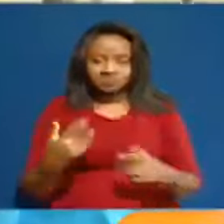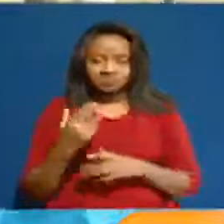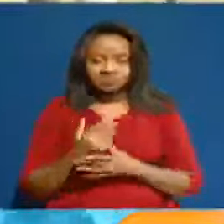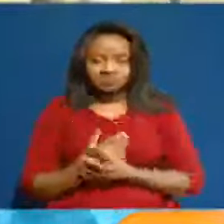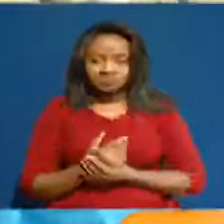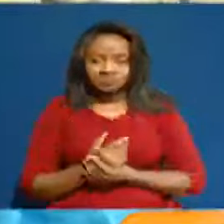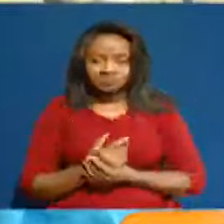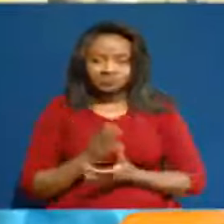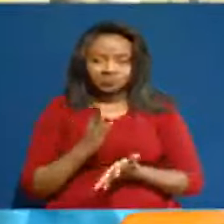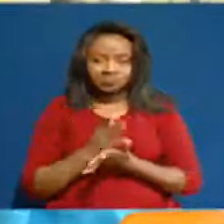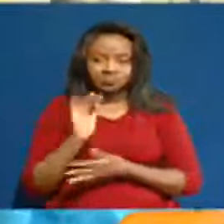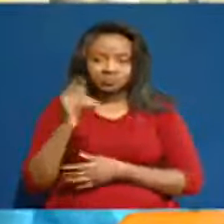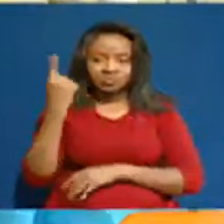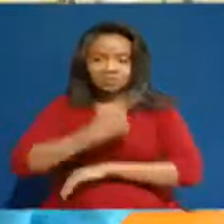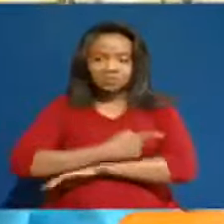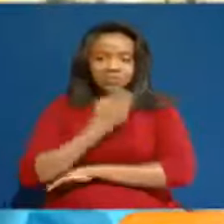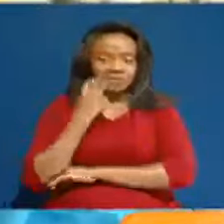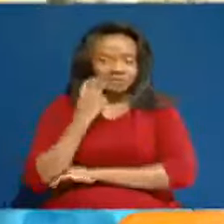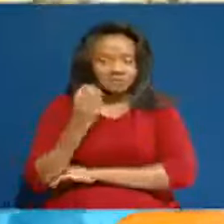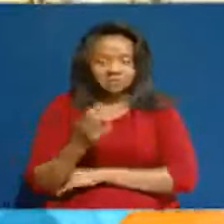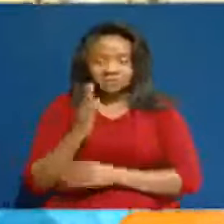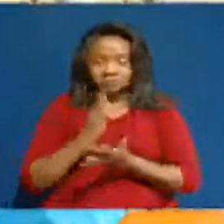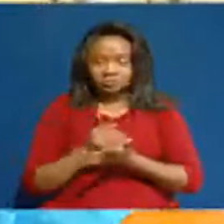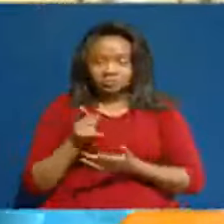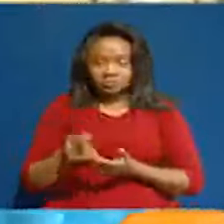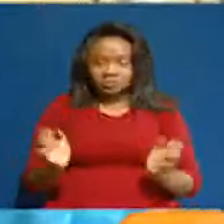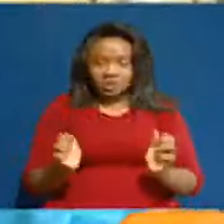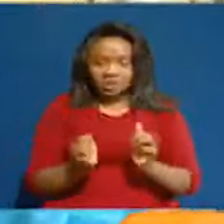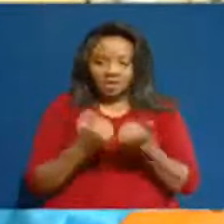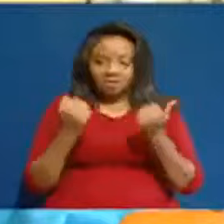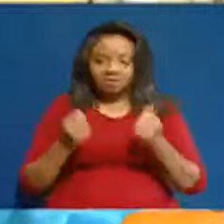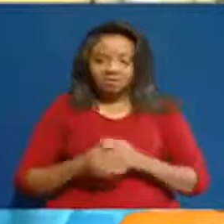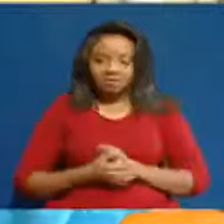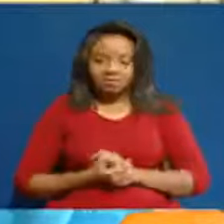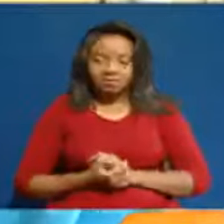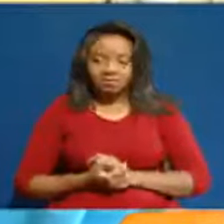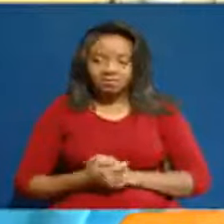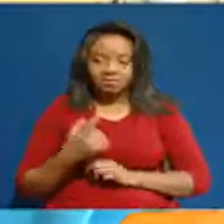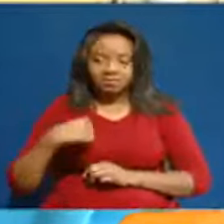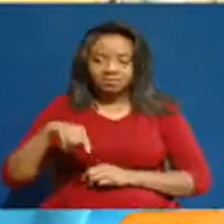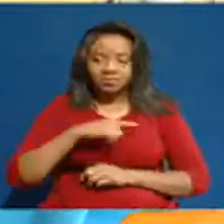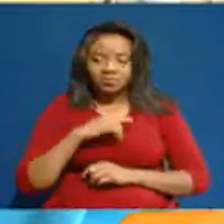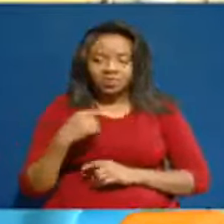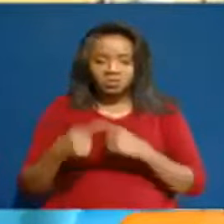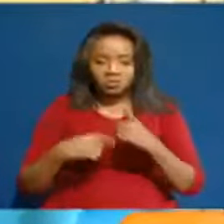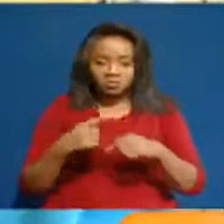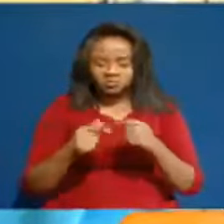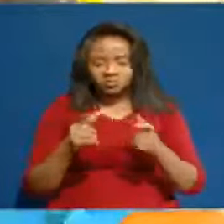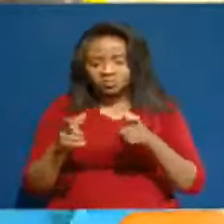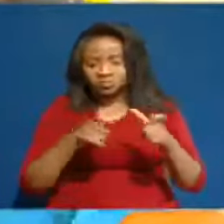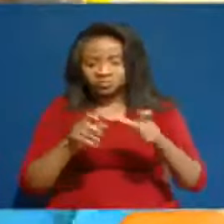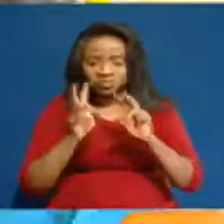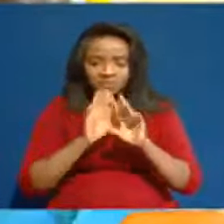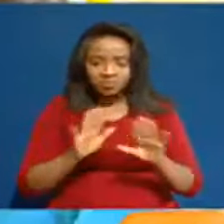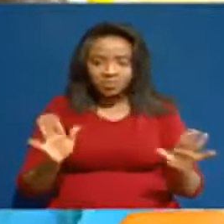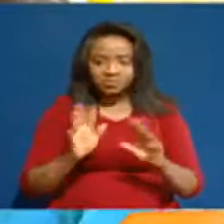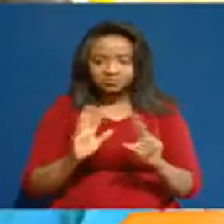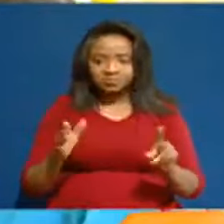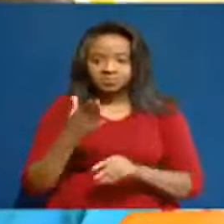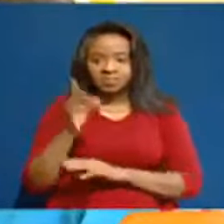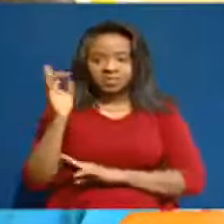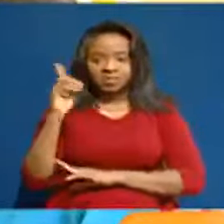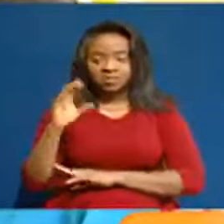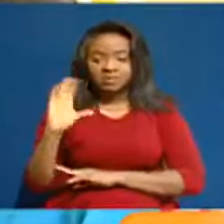day that this happened as we were keeping calmness in Nairobi. Runinga